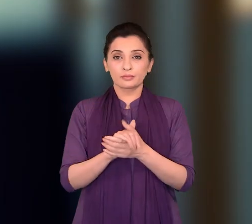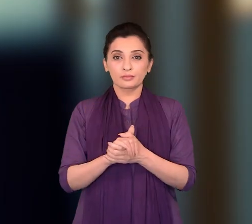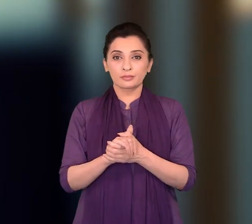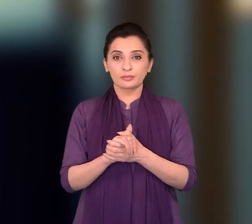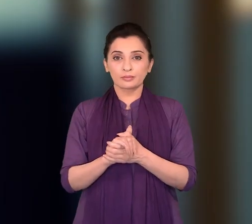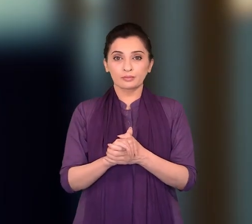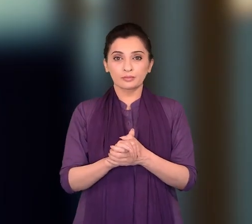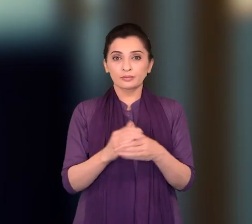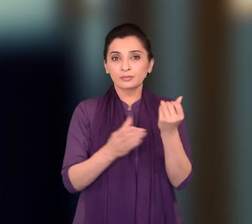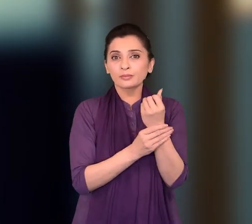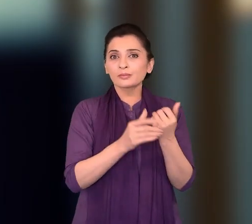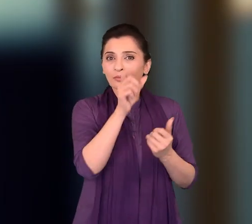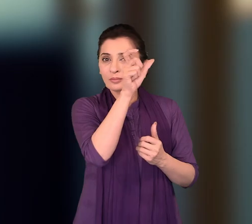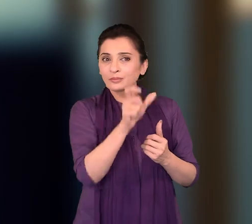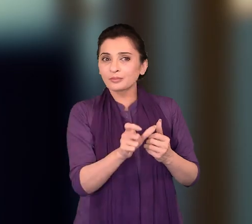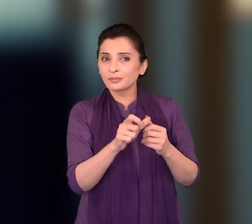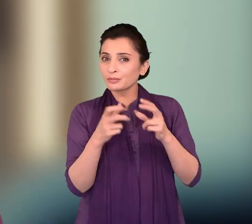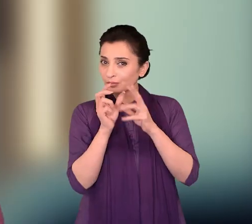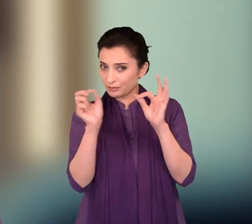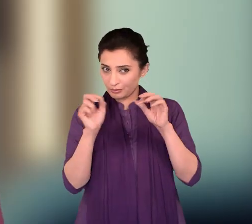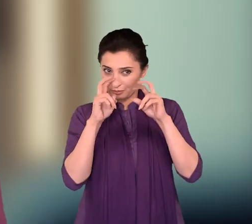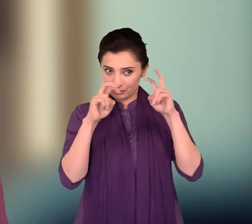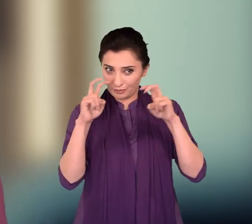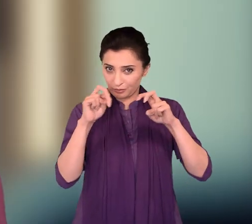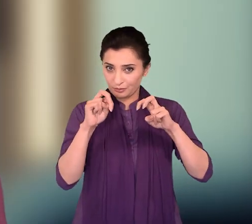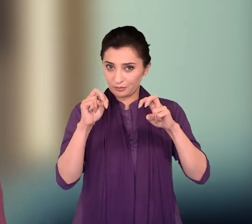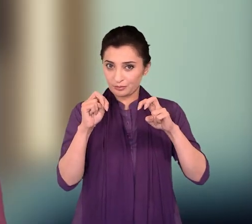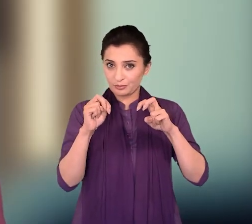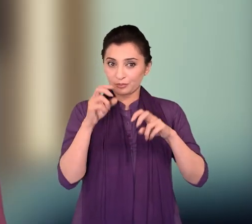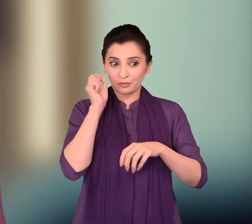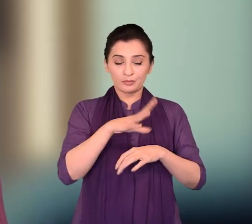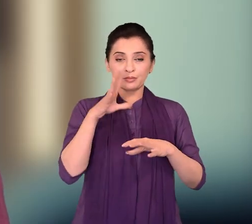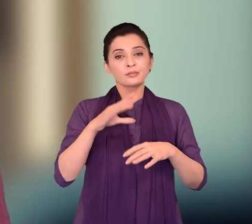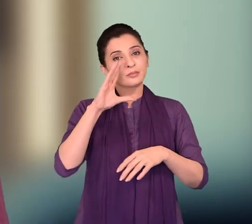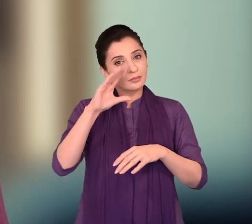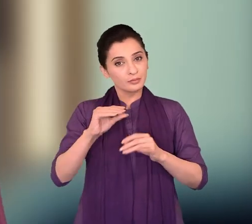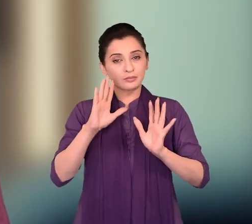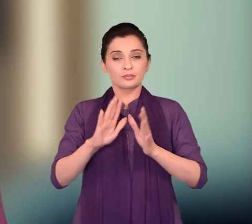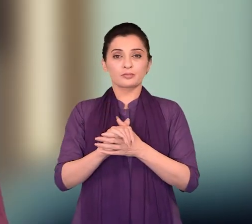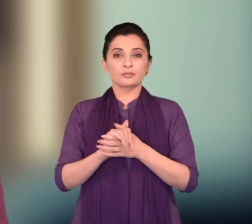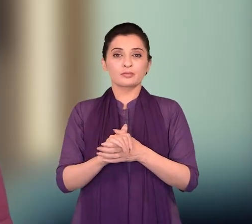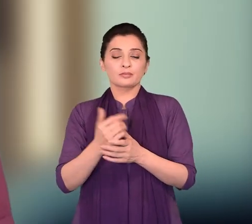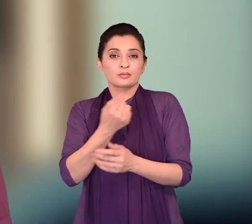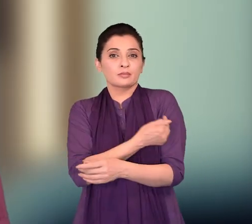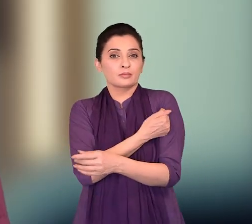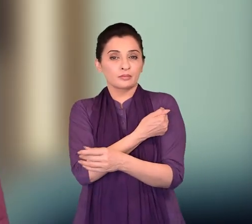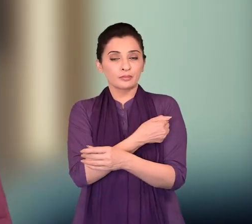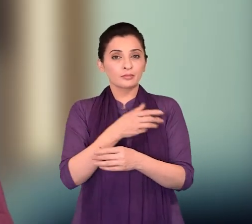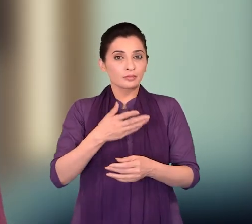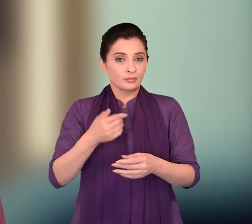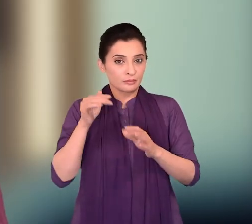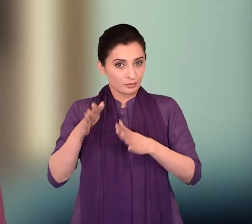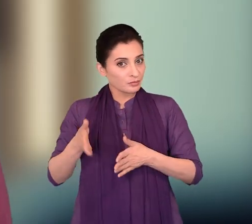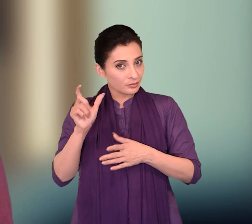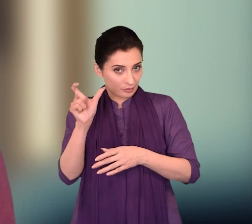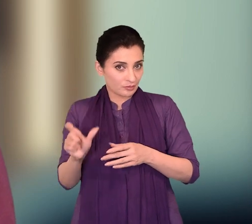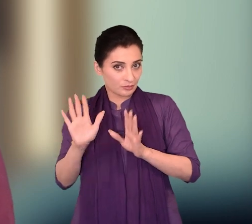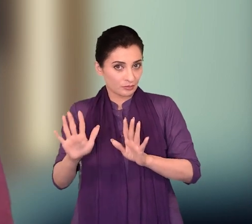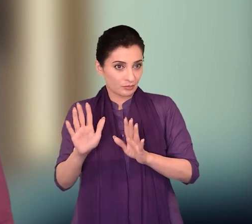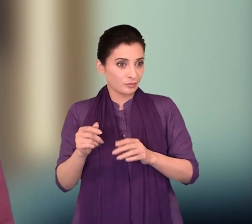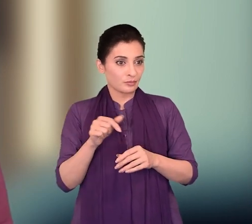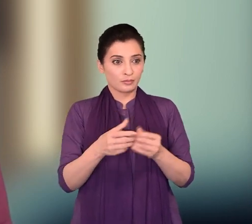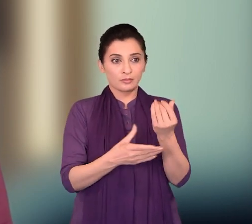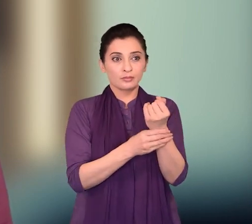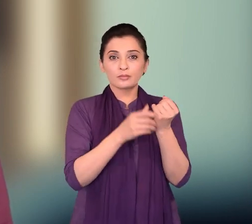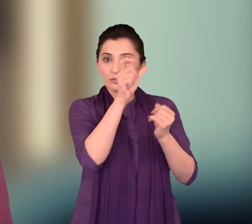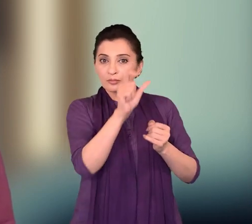اس سے پیشنٹ کے مس ڈائگنوسس کا جو خطرہ ہے وہ کافی کم ہو جاتا ہے. کہ ایک پیشنٹ ایک ڈاکٹر کے پاس جاتا ہے, وہ اس کو فلی ایویلیویٹ کرتا